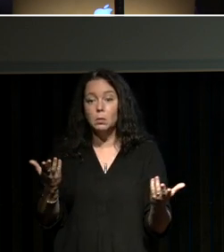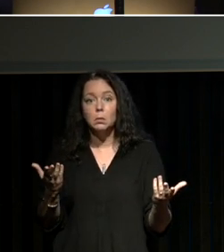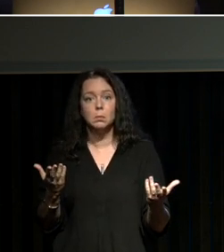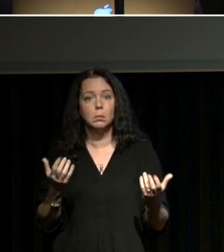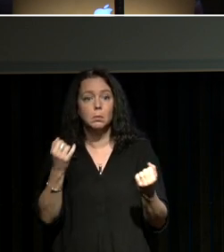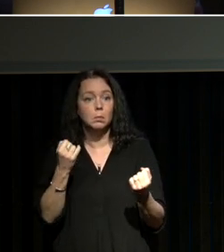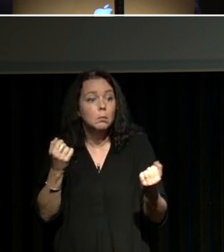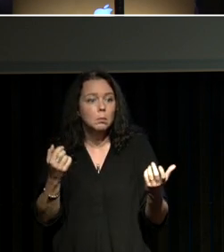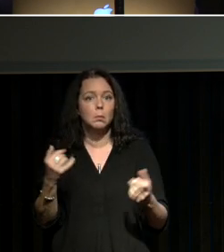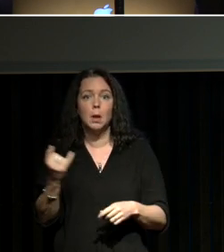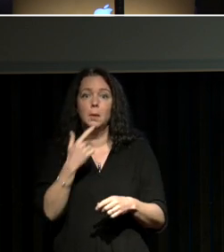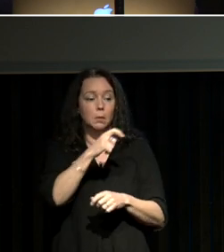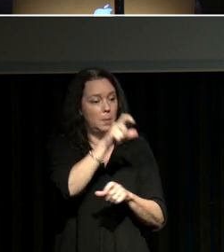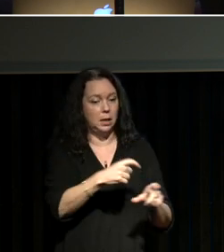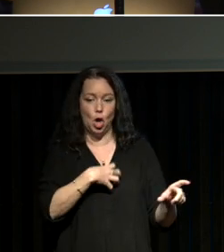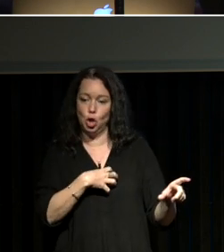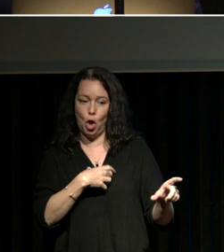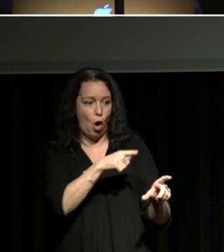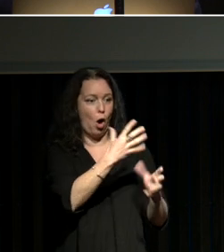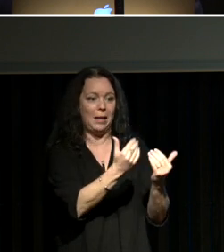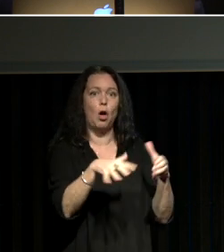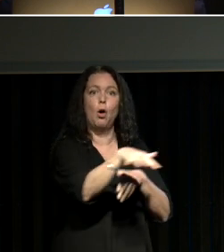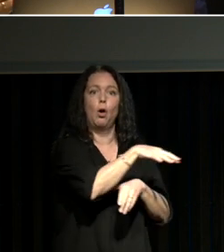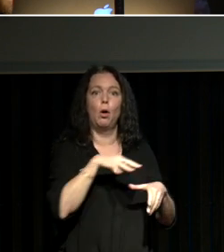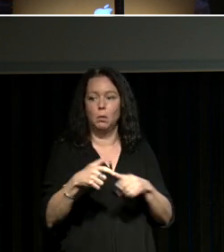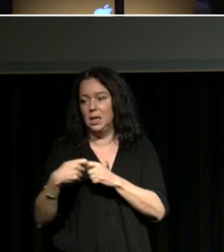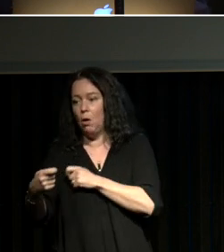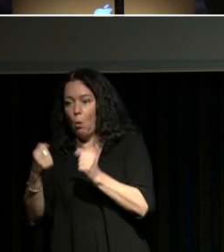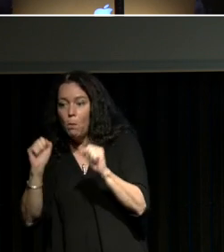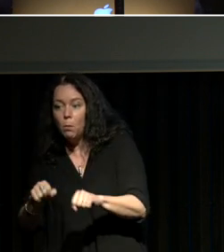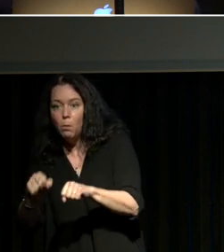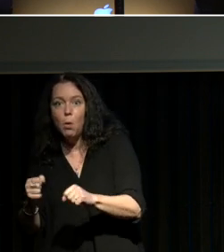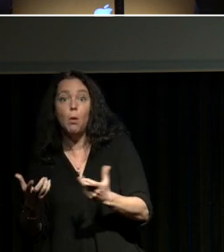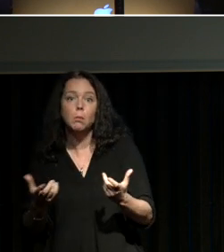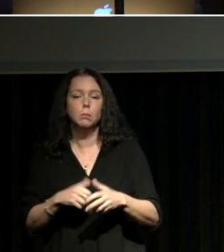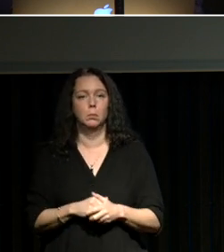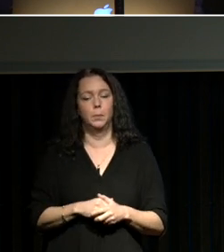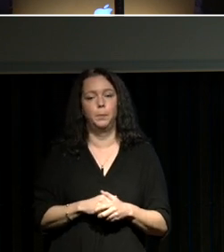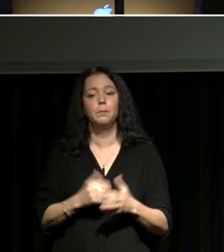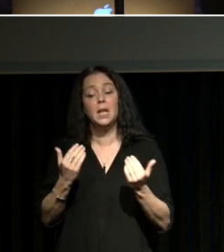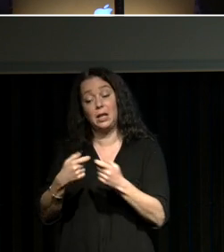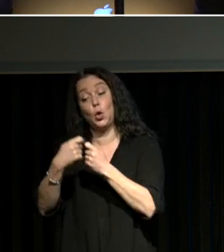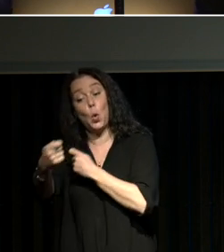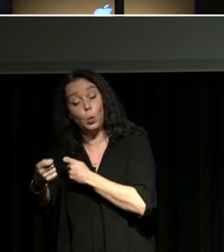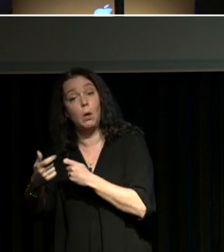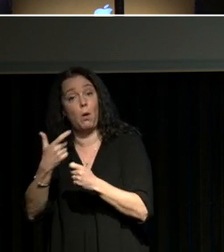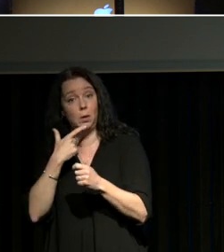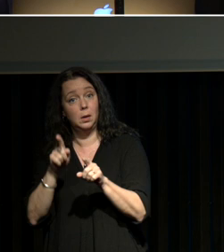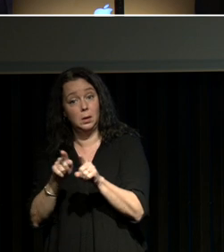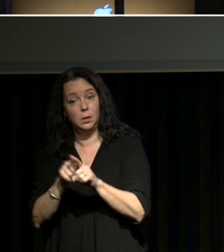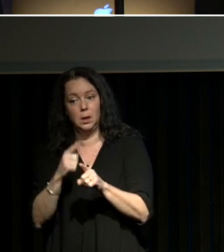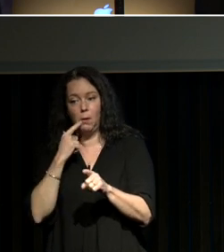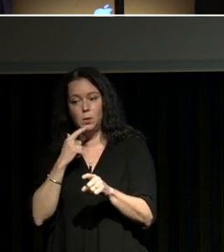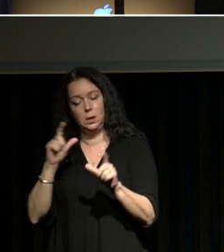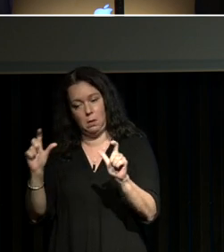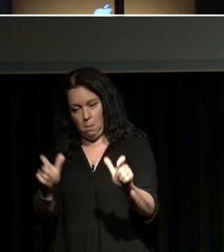peut condamner des gens qui attendent des cœurs de ne pas attendre assez longtemps. Et puis attendre plus longtemps, c'est se donner plus de moyens pour établir